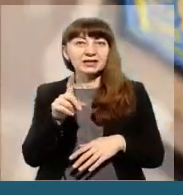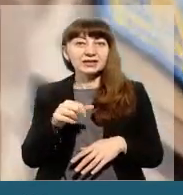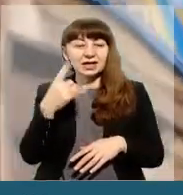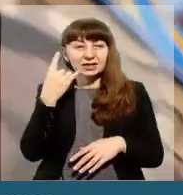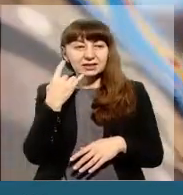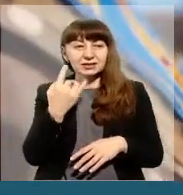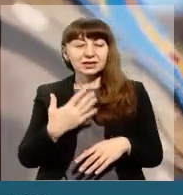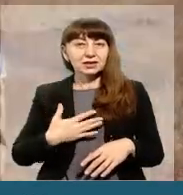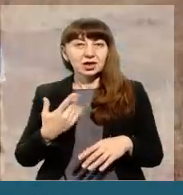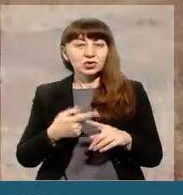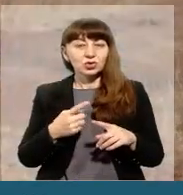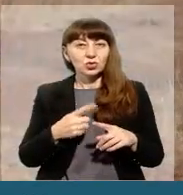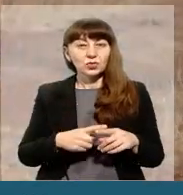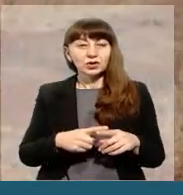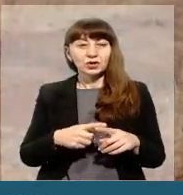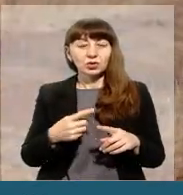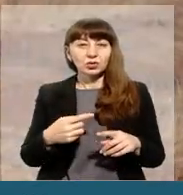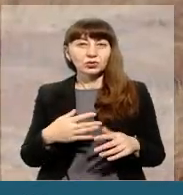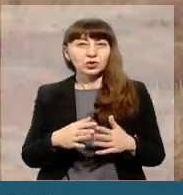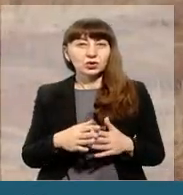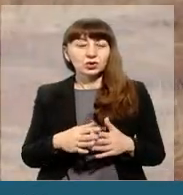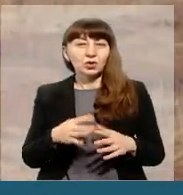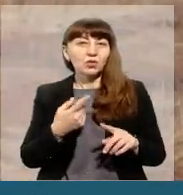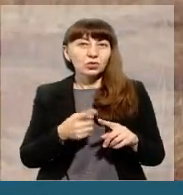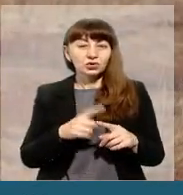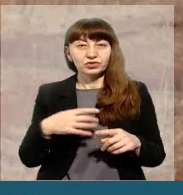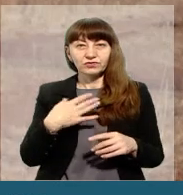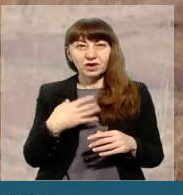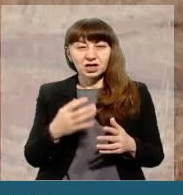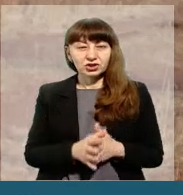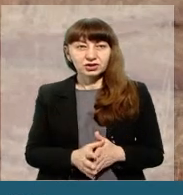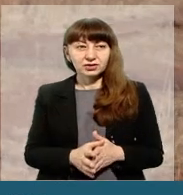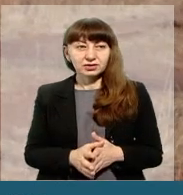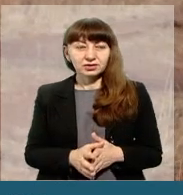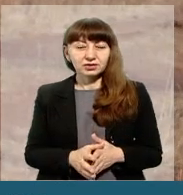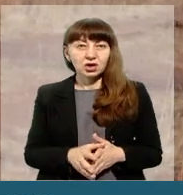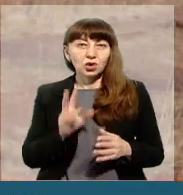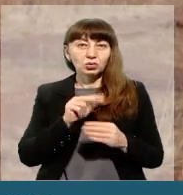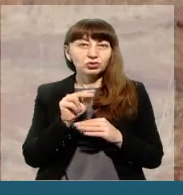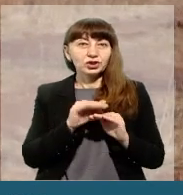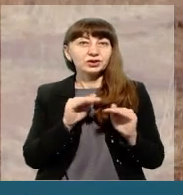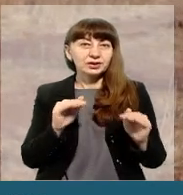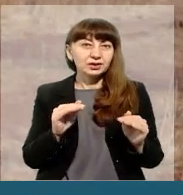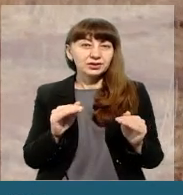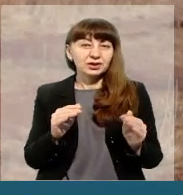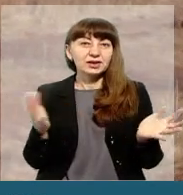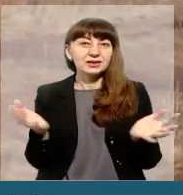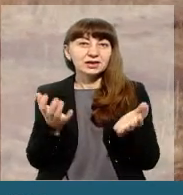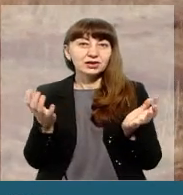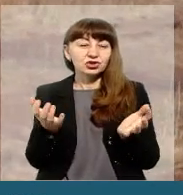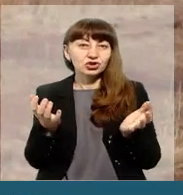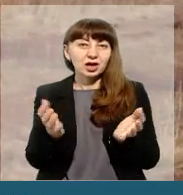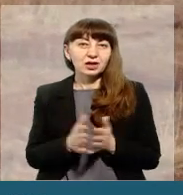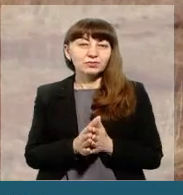бүгін Таза Қазақстан акция жүргізіп жатыр. Орман ішінде оқушылармен өткізіп, қалай орман ішінде